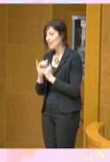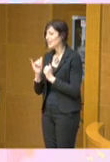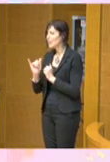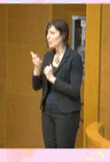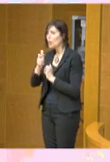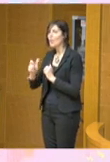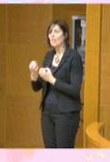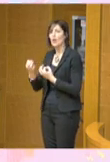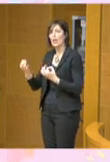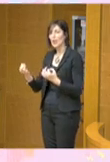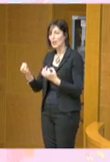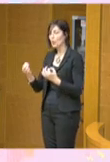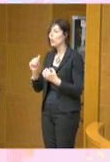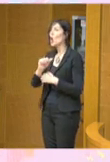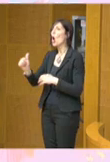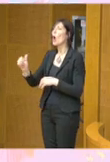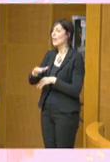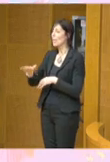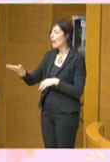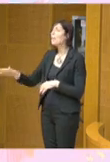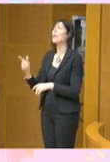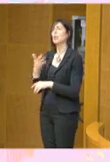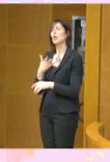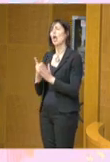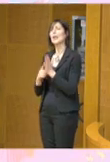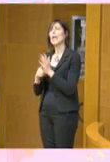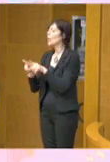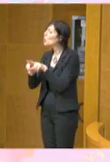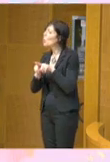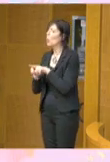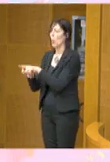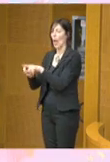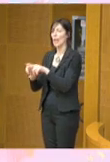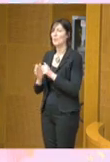Sì, perché è giusto, perché ogni bambino abbia gli stessi diritti.